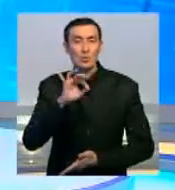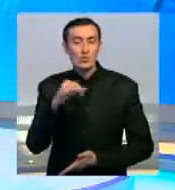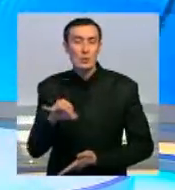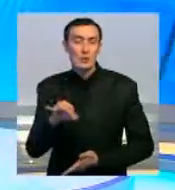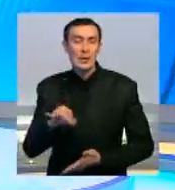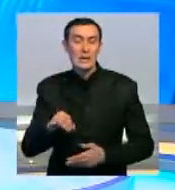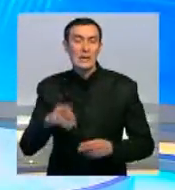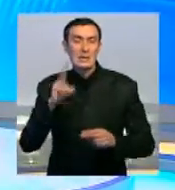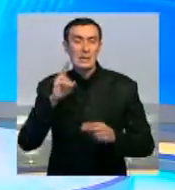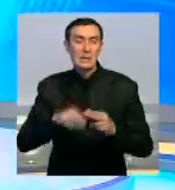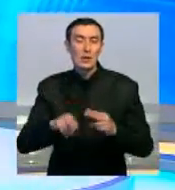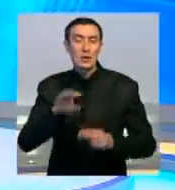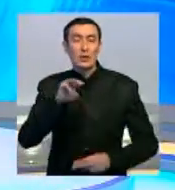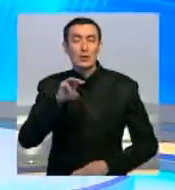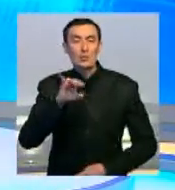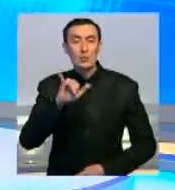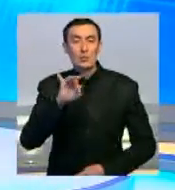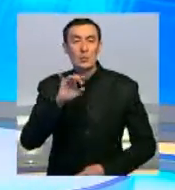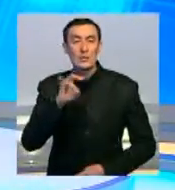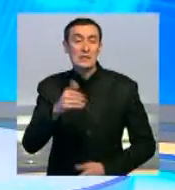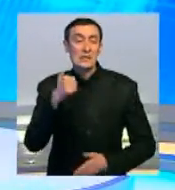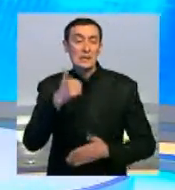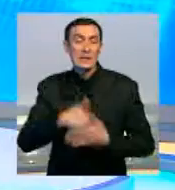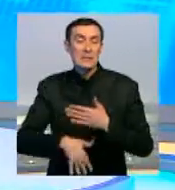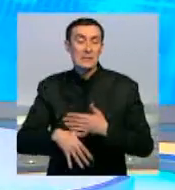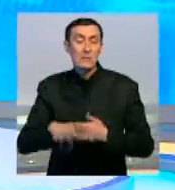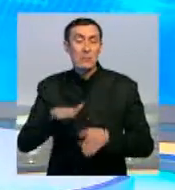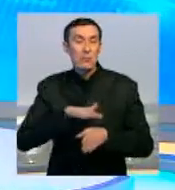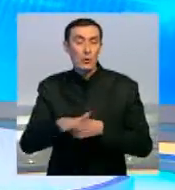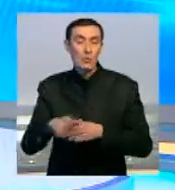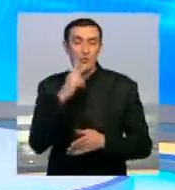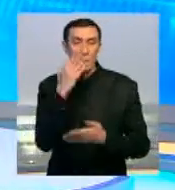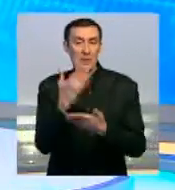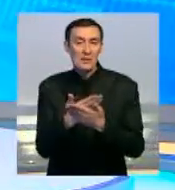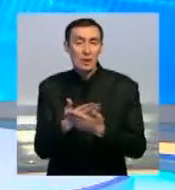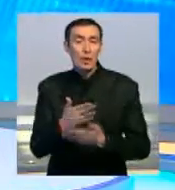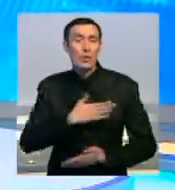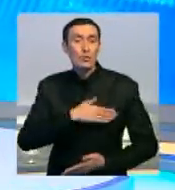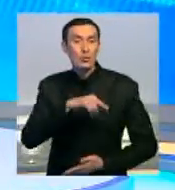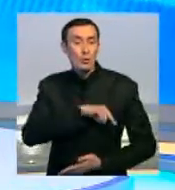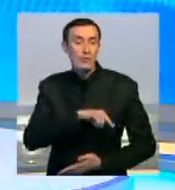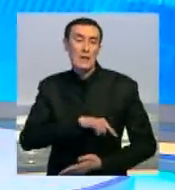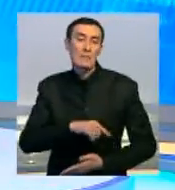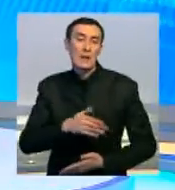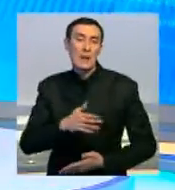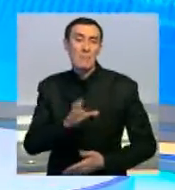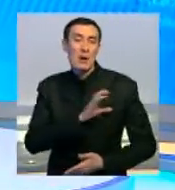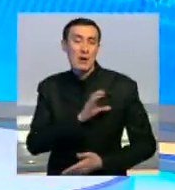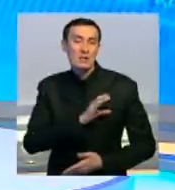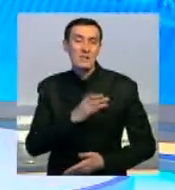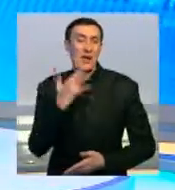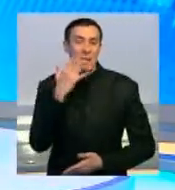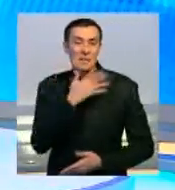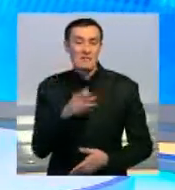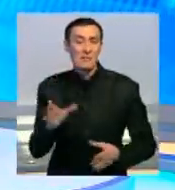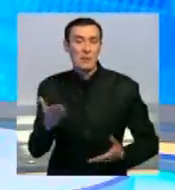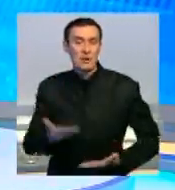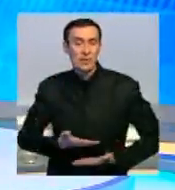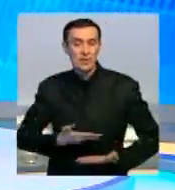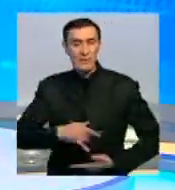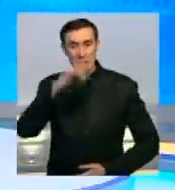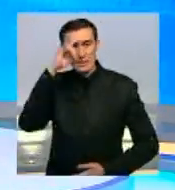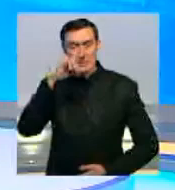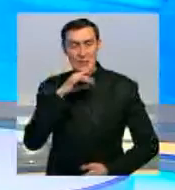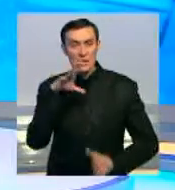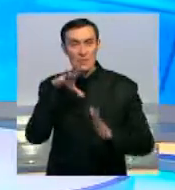закрытии года Туркестан, столица тюркского мира. Город в полной мере продемонстрировал все духовное богатство этносов, проживающих в